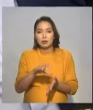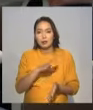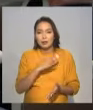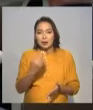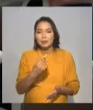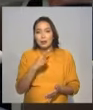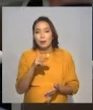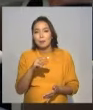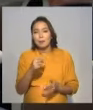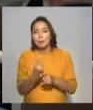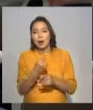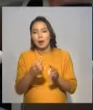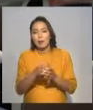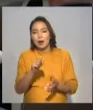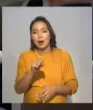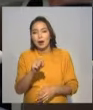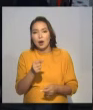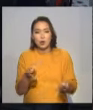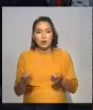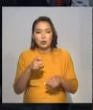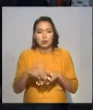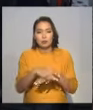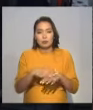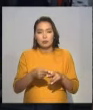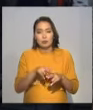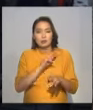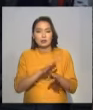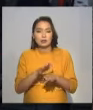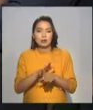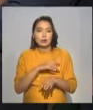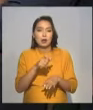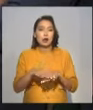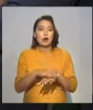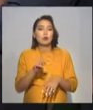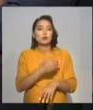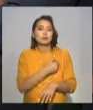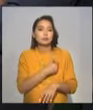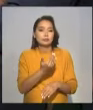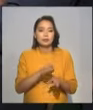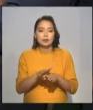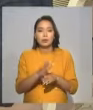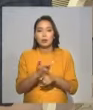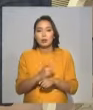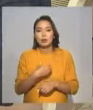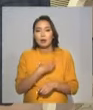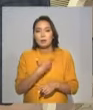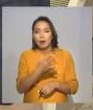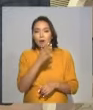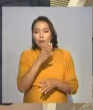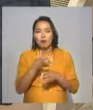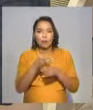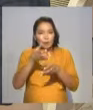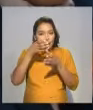бастауыш партия ұйымдарының төрағалары қайта сайланды. Халық қалаулылары қарағандылықтар үшін маңызды, шахтерлардың зейнет жасын қысқарту